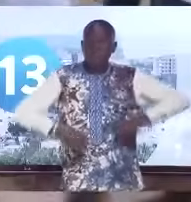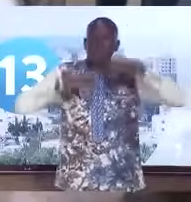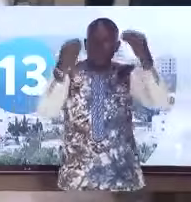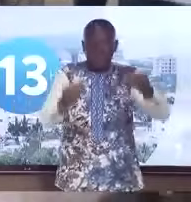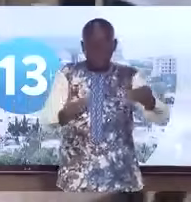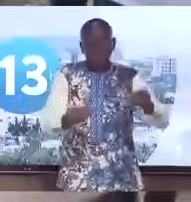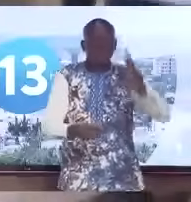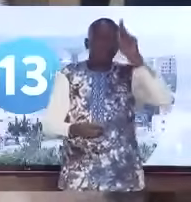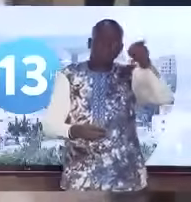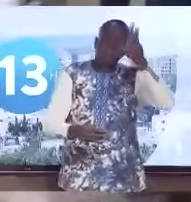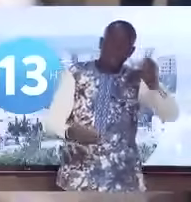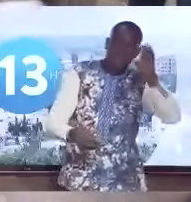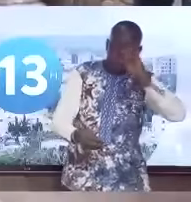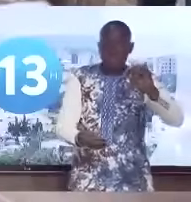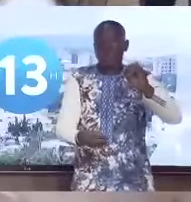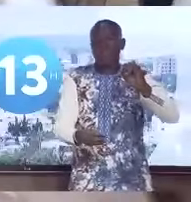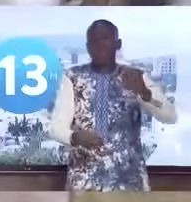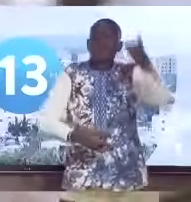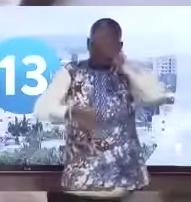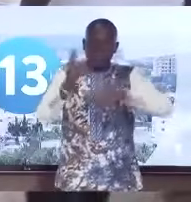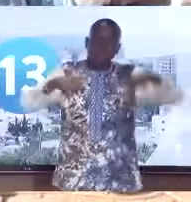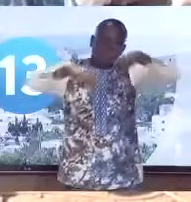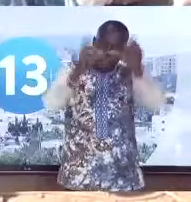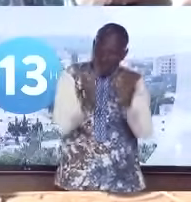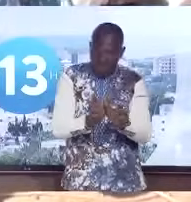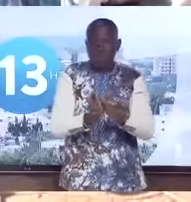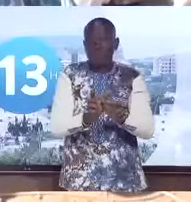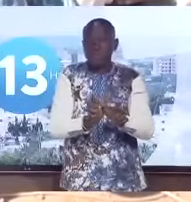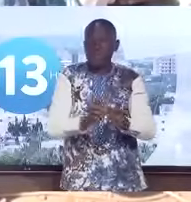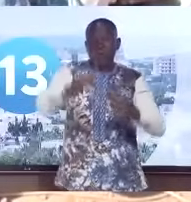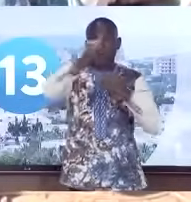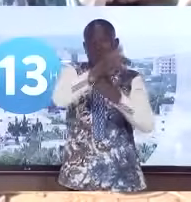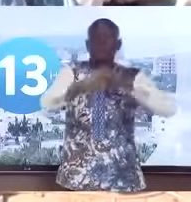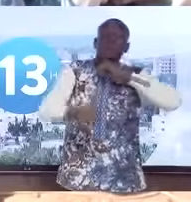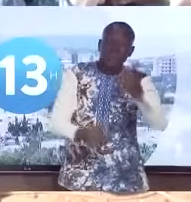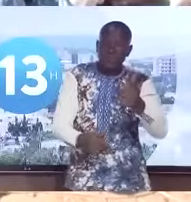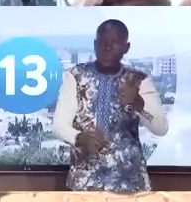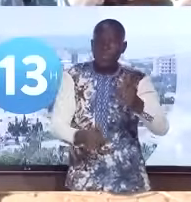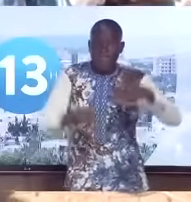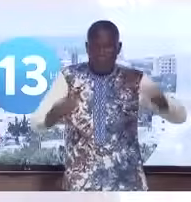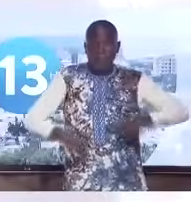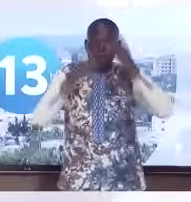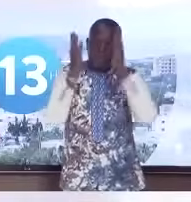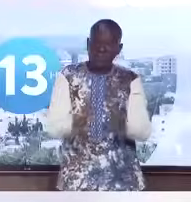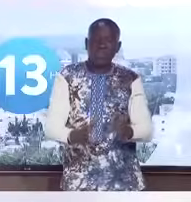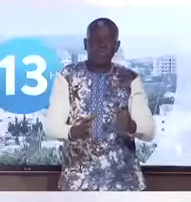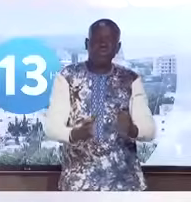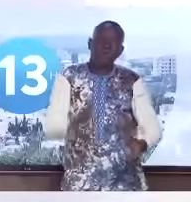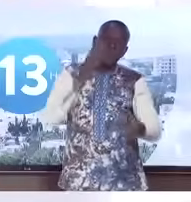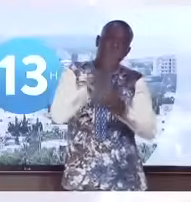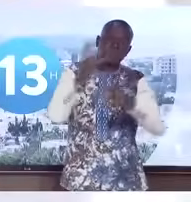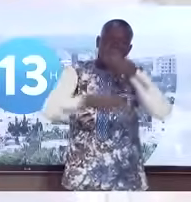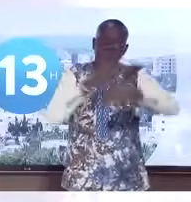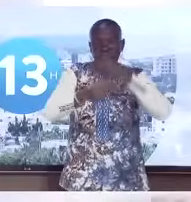ces personnes déplacées internes venues des localités en proie à l'insécurité. La donatrice, qui est la Caisse nationale de